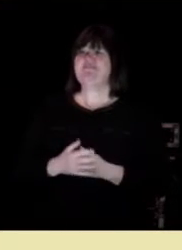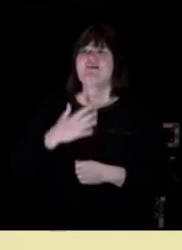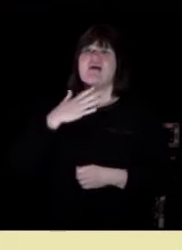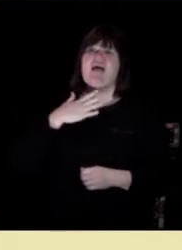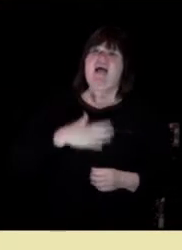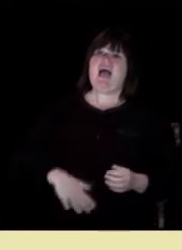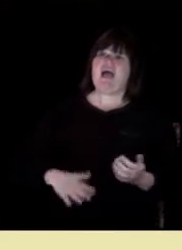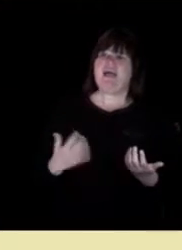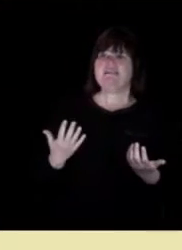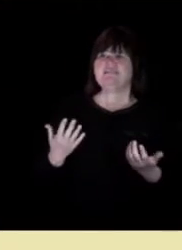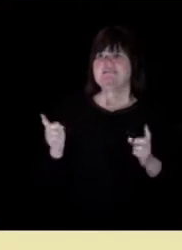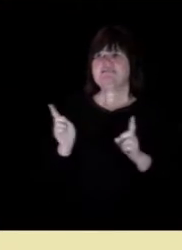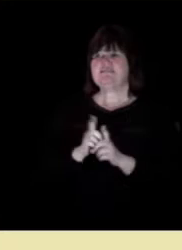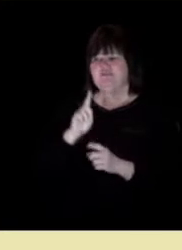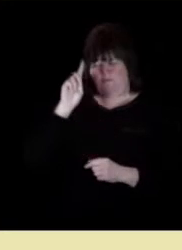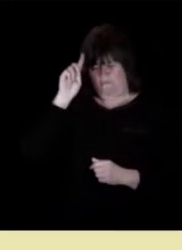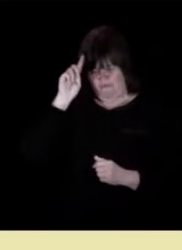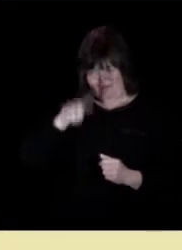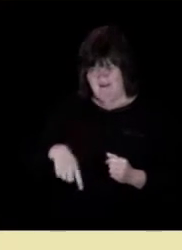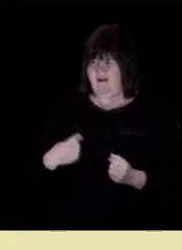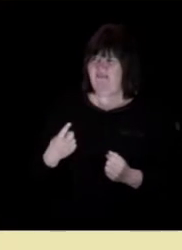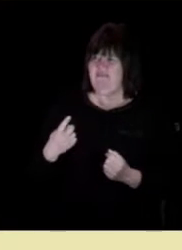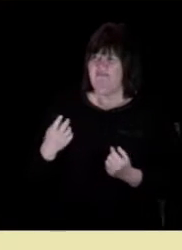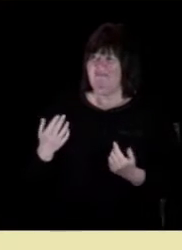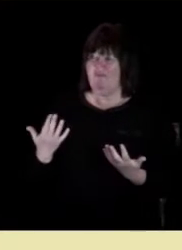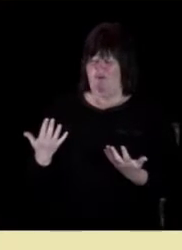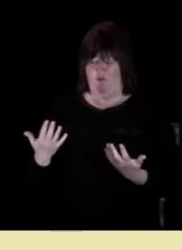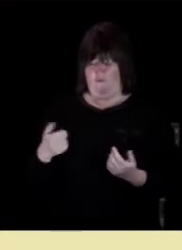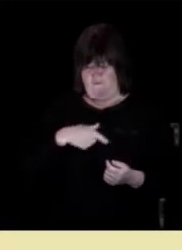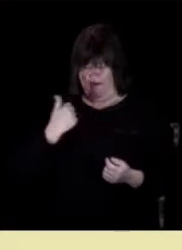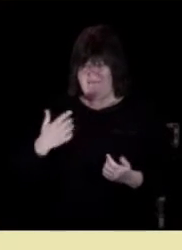Helse som det vi kan og det vi har,